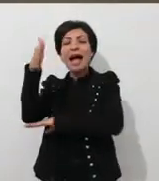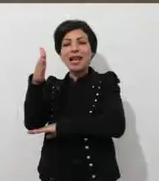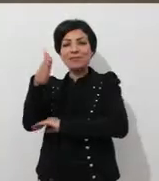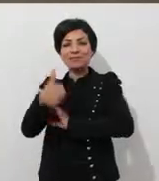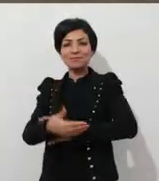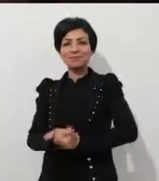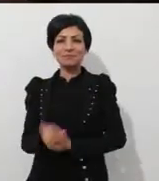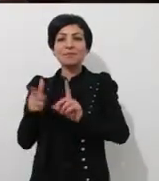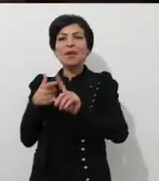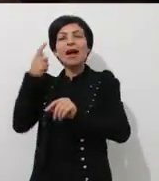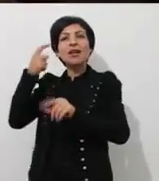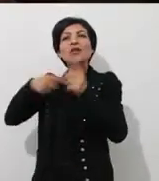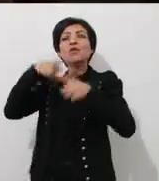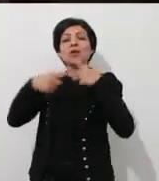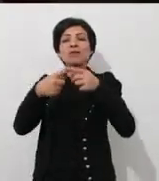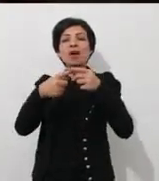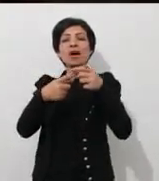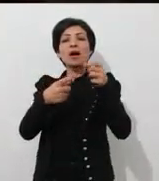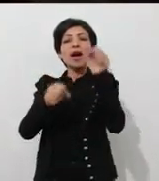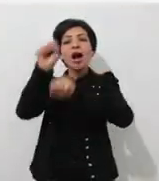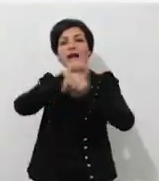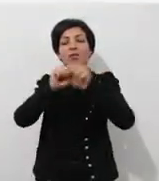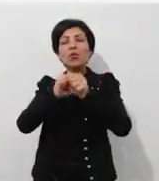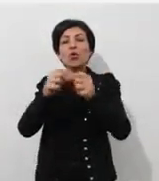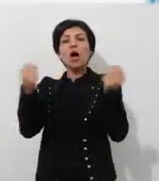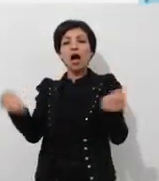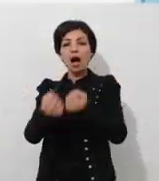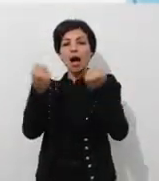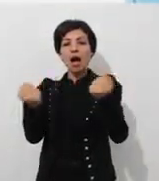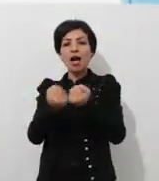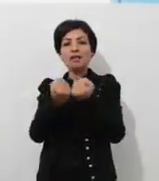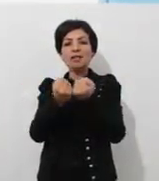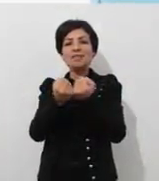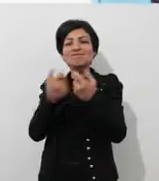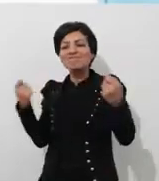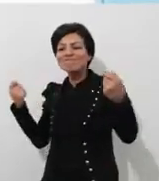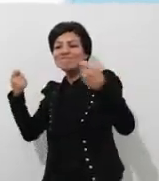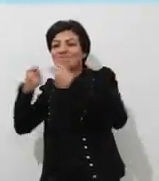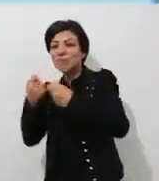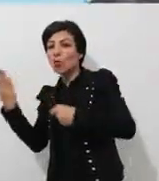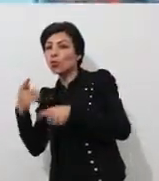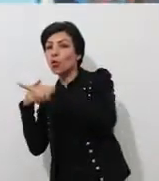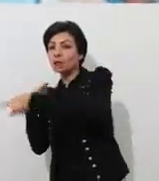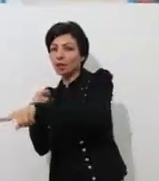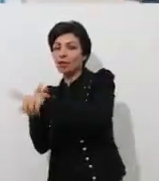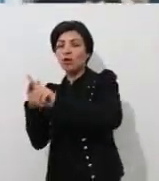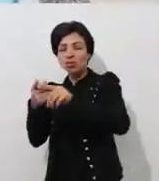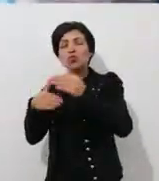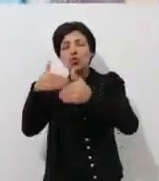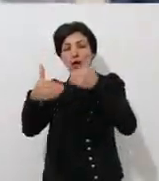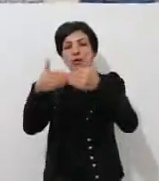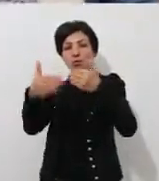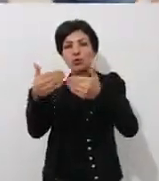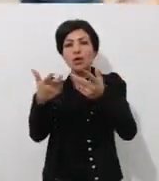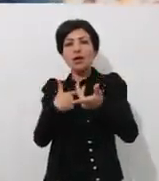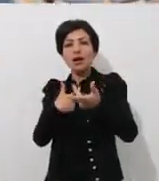بعد بشوية ولا يحرك يديه، بلو كان جينا معنا استعملنا له كرسي ما حبش، خذا مدة يجي على الكرسي، وبعد